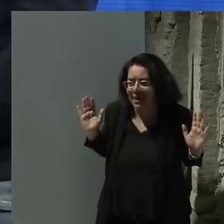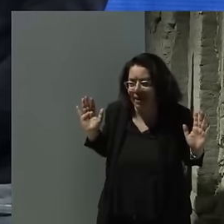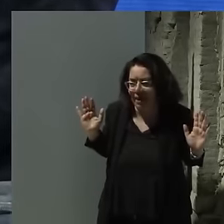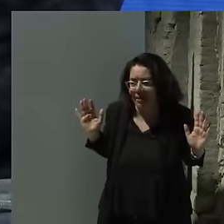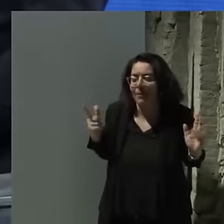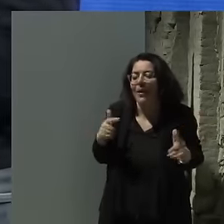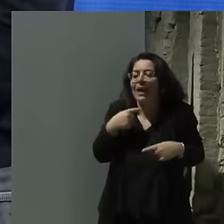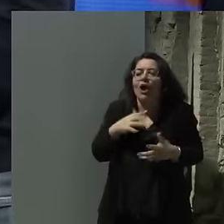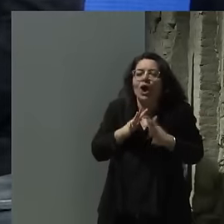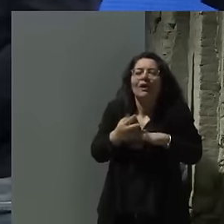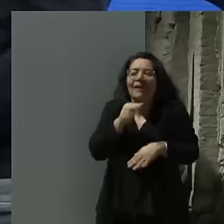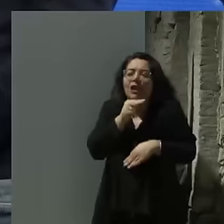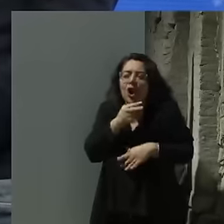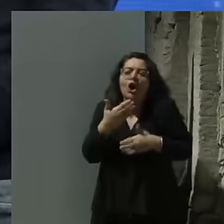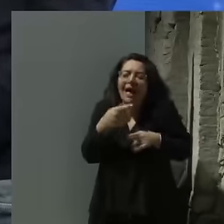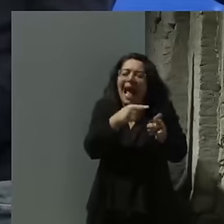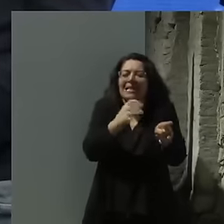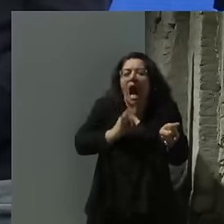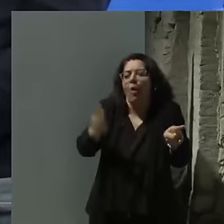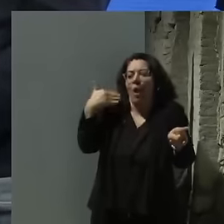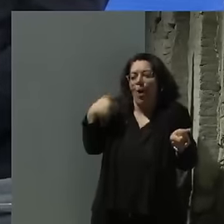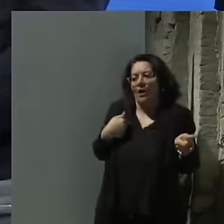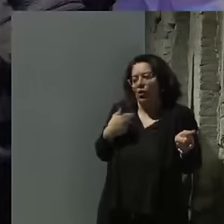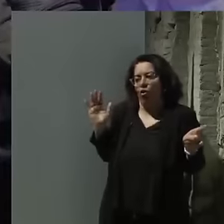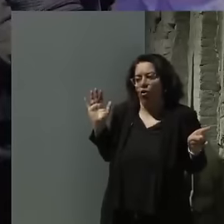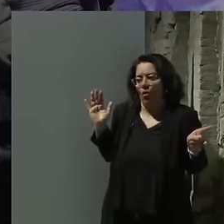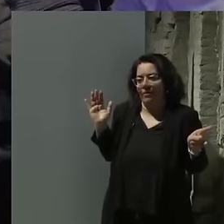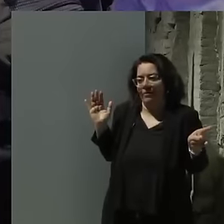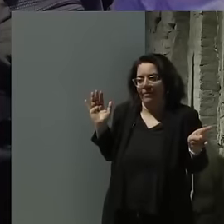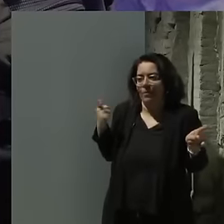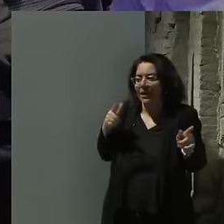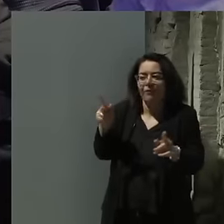a questa persona qua. Questa persona che ha